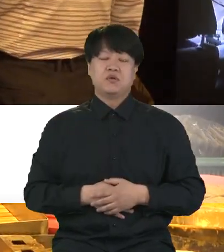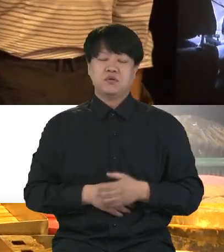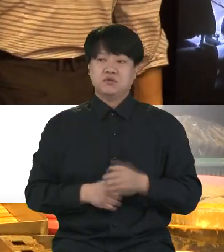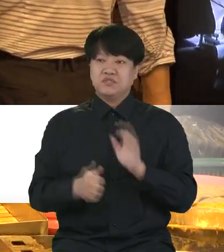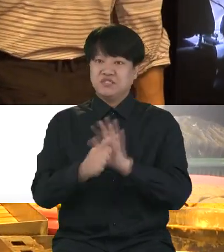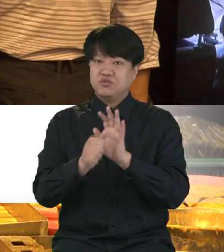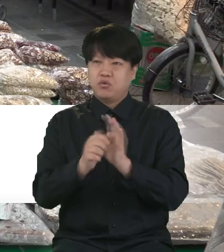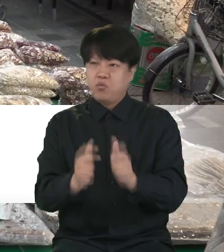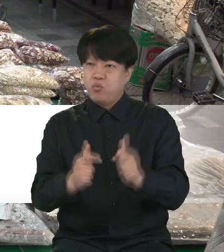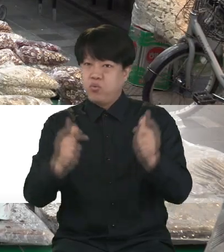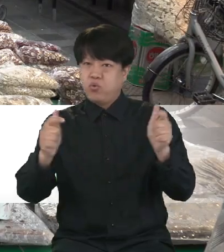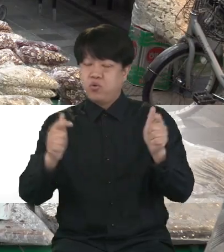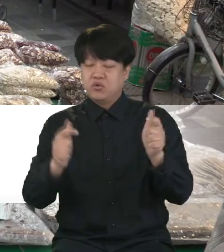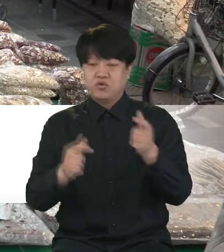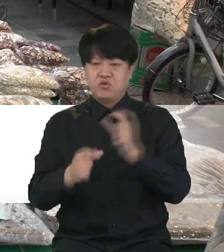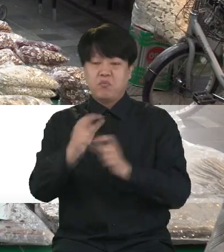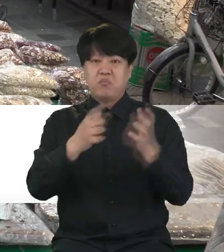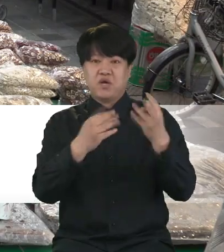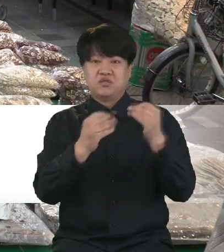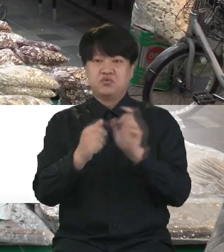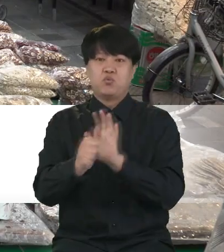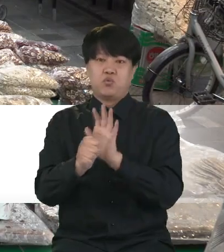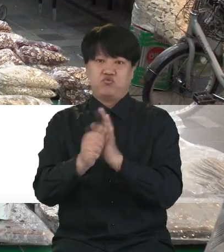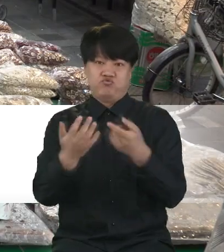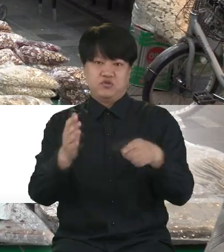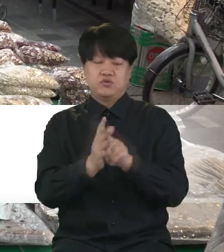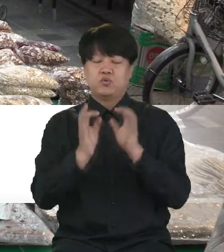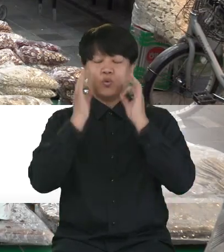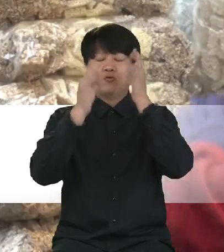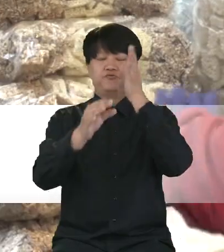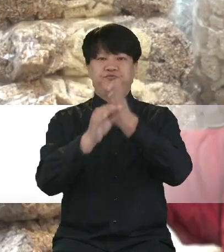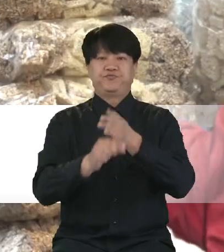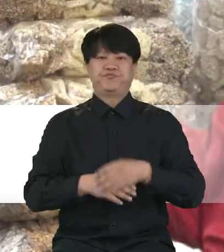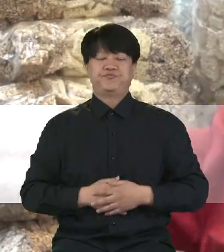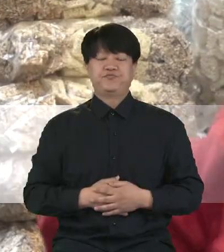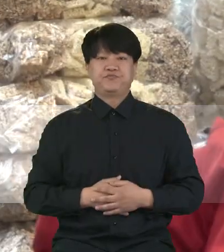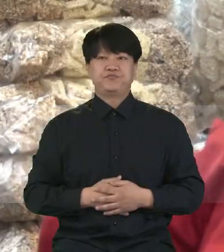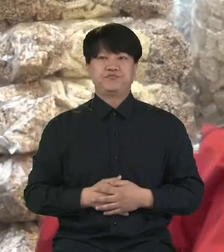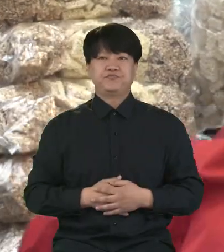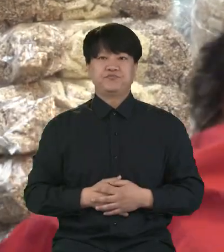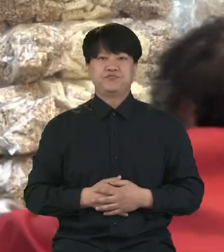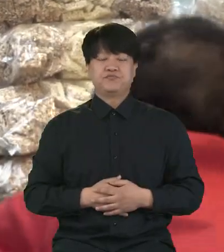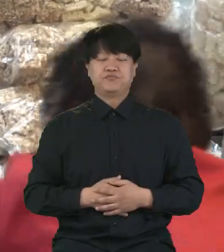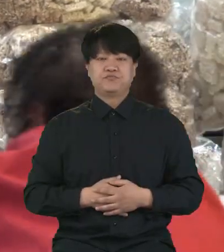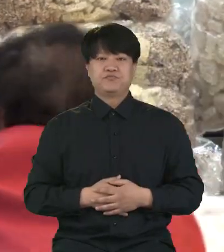포항시는 지원 대상 업종에 확대 등으로 보다 많은 소상공인들을 지원하기 위해 노력하고 있습니다